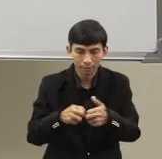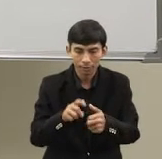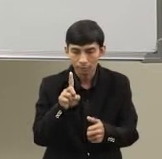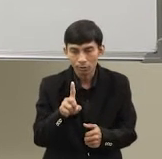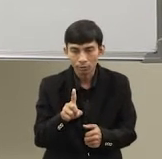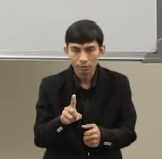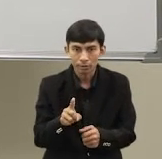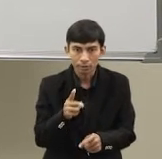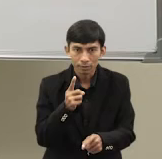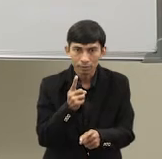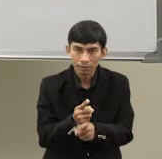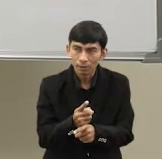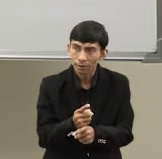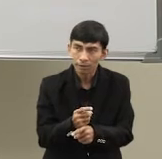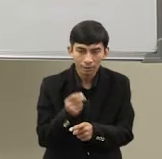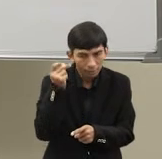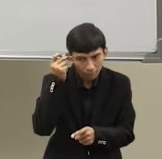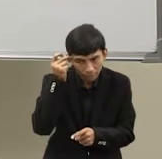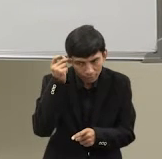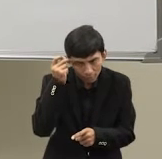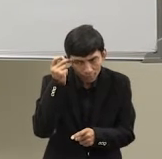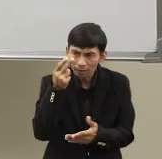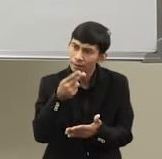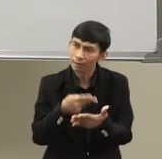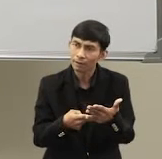ca kịch cái lừa vậy khla